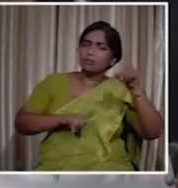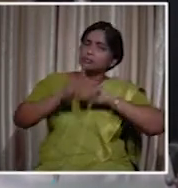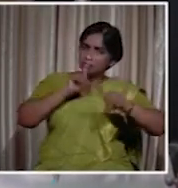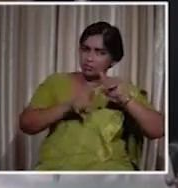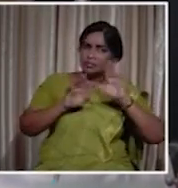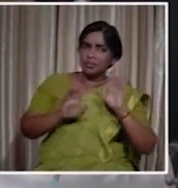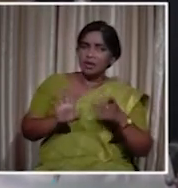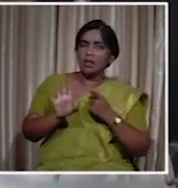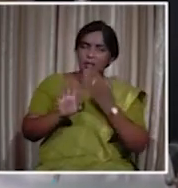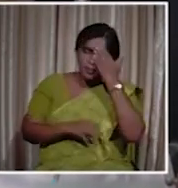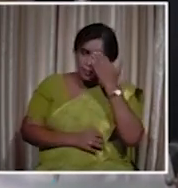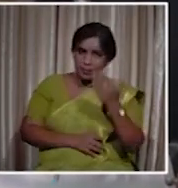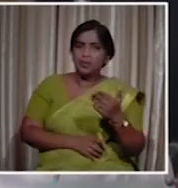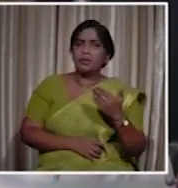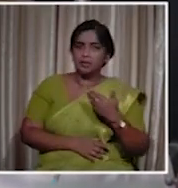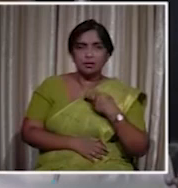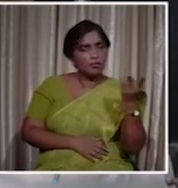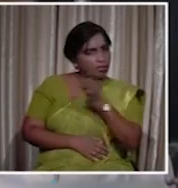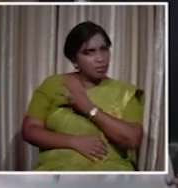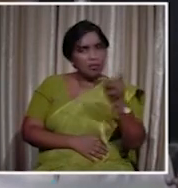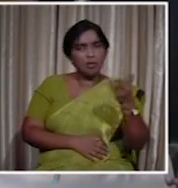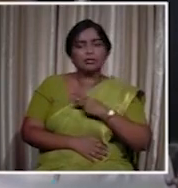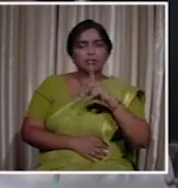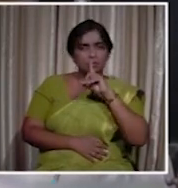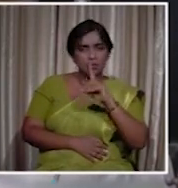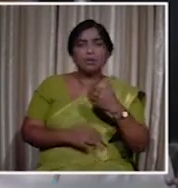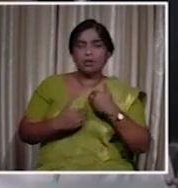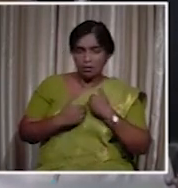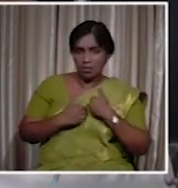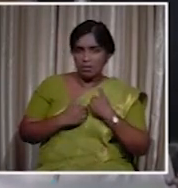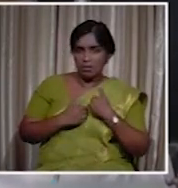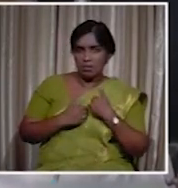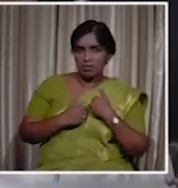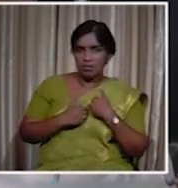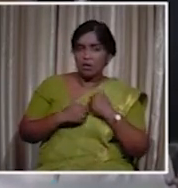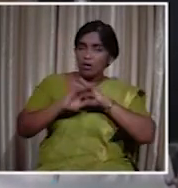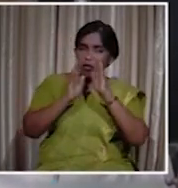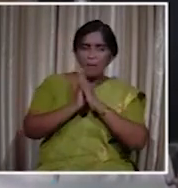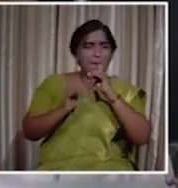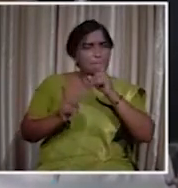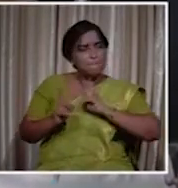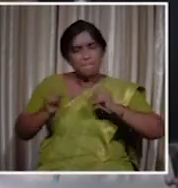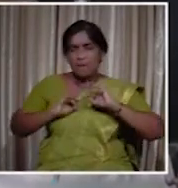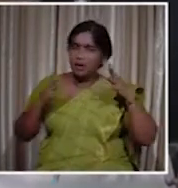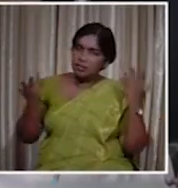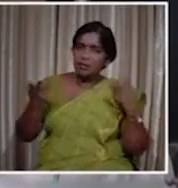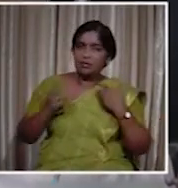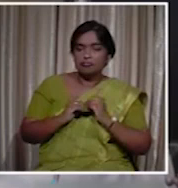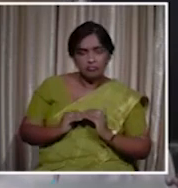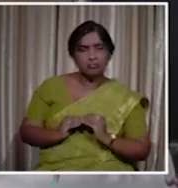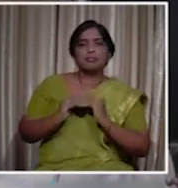කරගමු. ඒත් කරුණා කළා මම දෙපැත්තටම කියනවා. මමත් ආවේ හැම එකේම බැනුම් අහලා හරි මේක උස්සලා